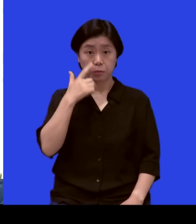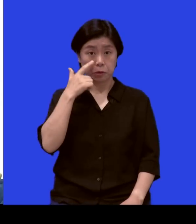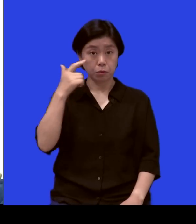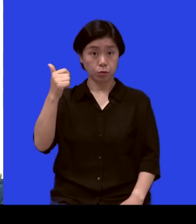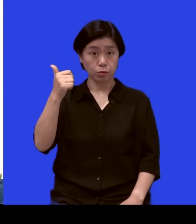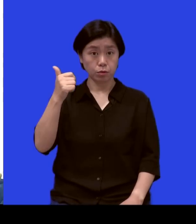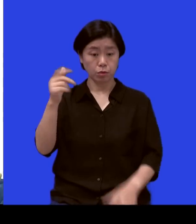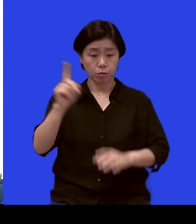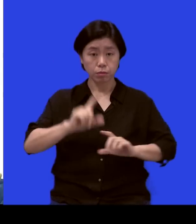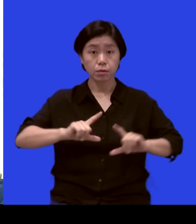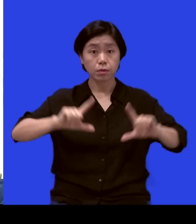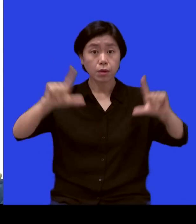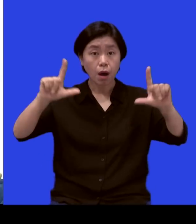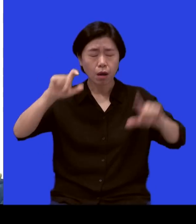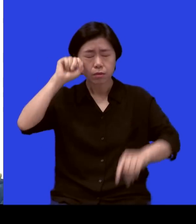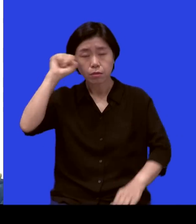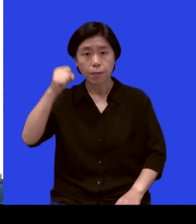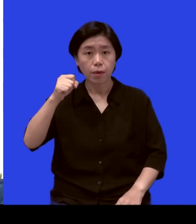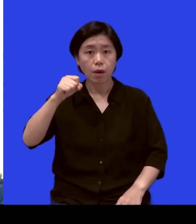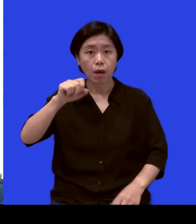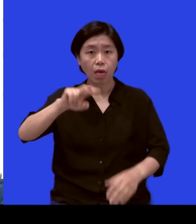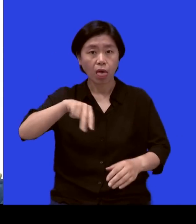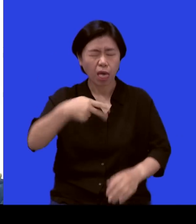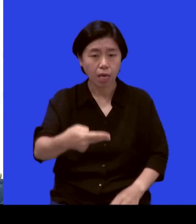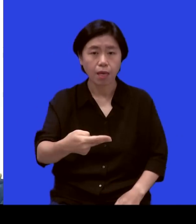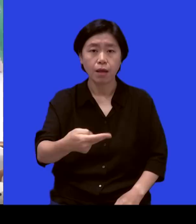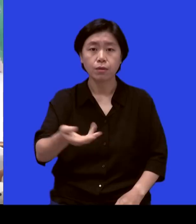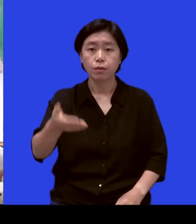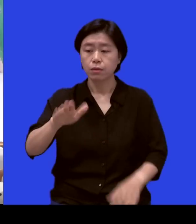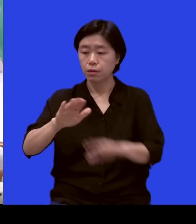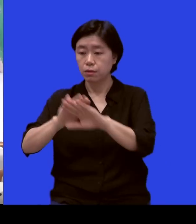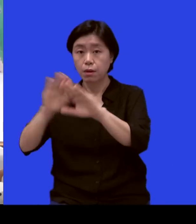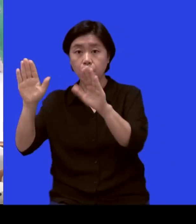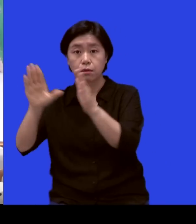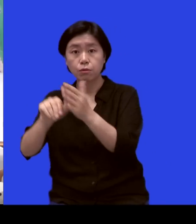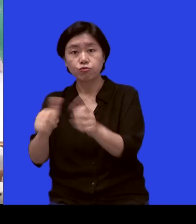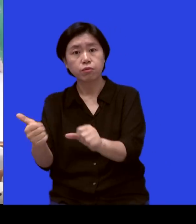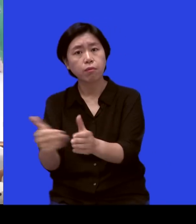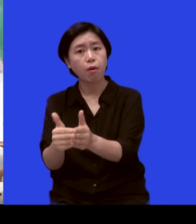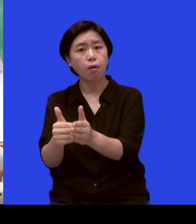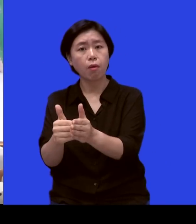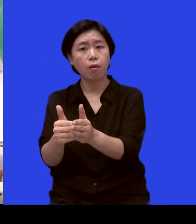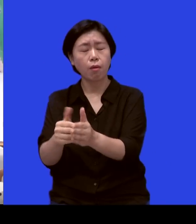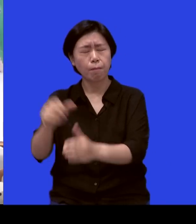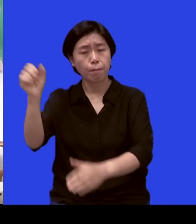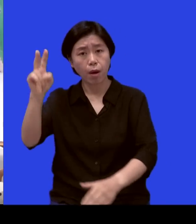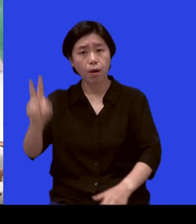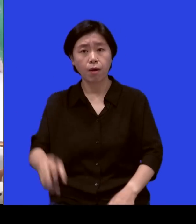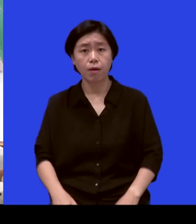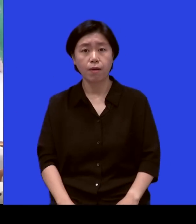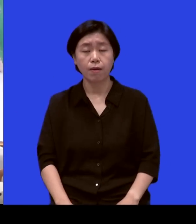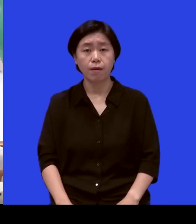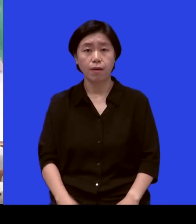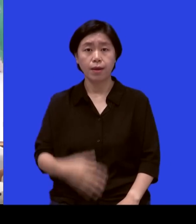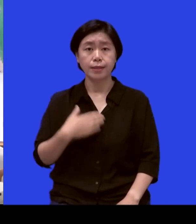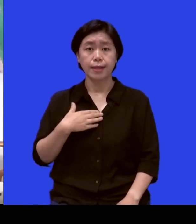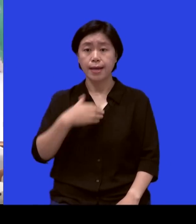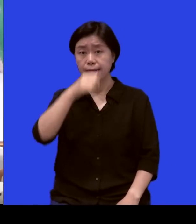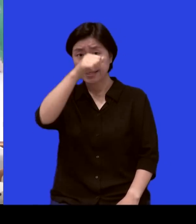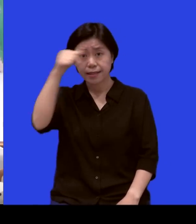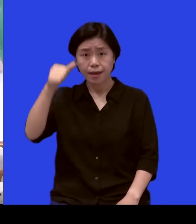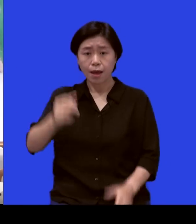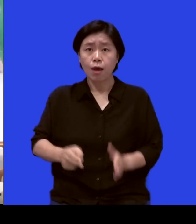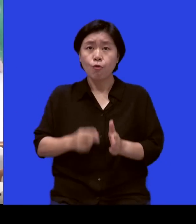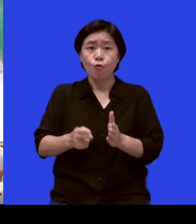아버님께서 새벽에 쓰러지셔가지고 낮에 세상을 떠나셨어요. 어머. 그러니까는 기관차가 멈춰 쓴